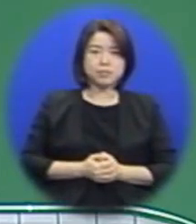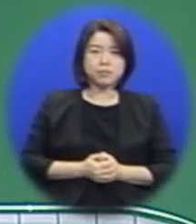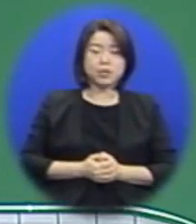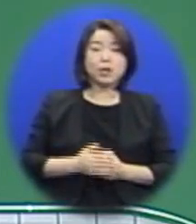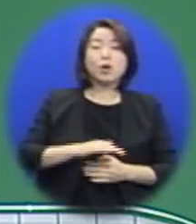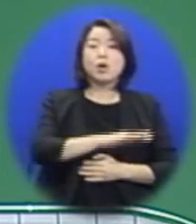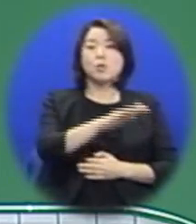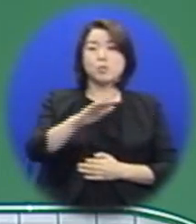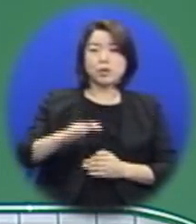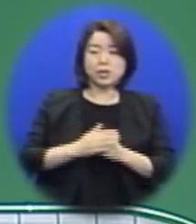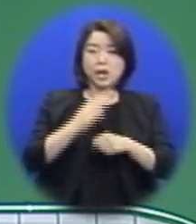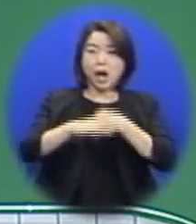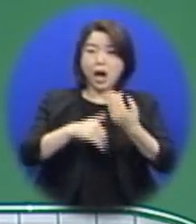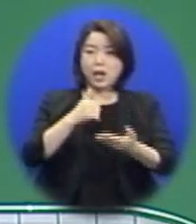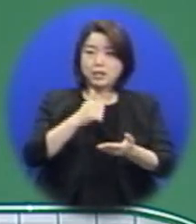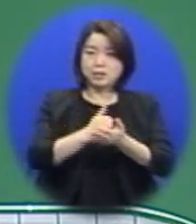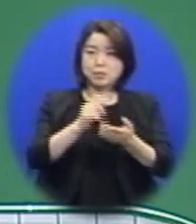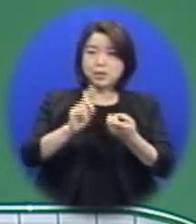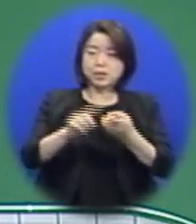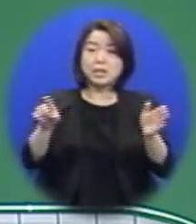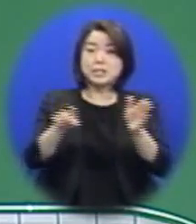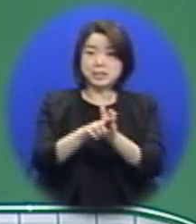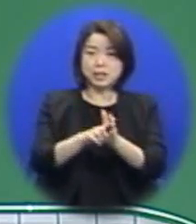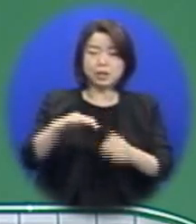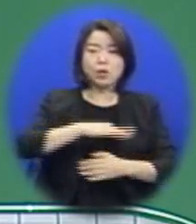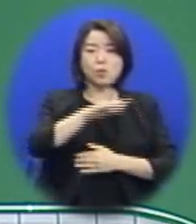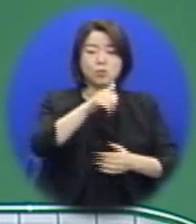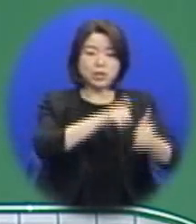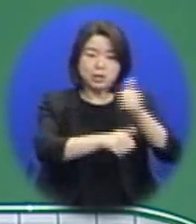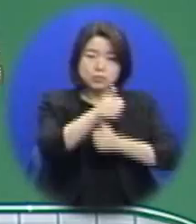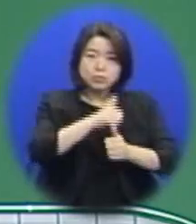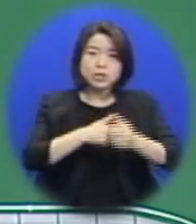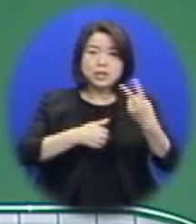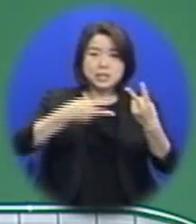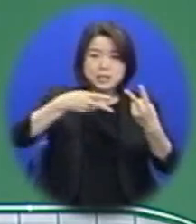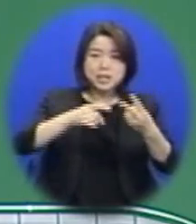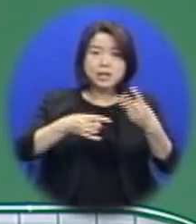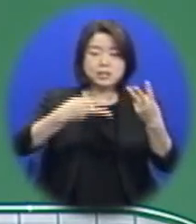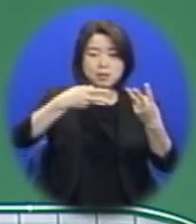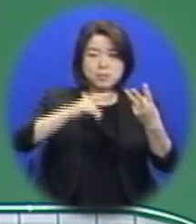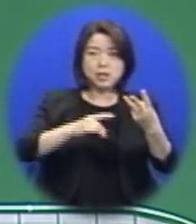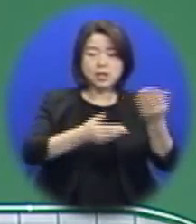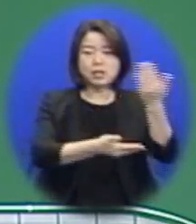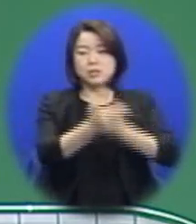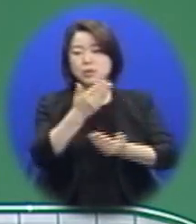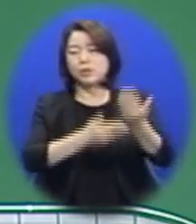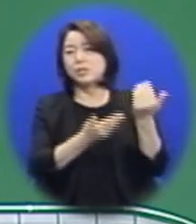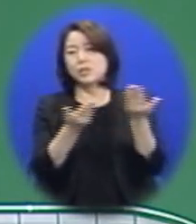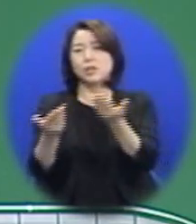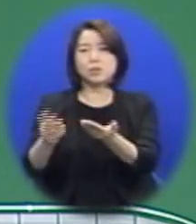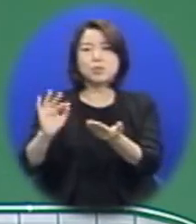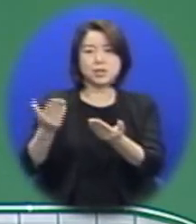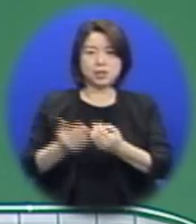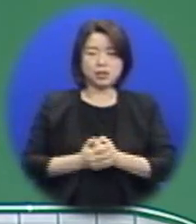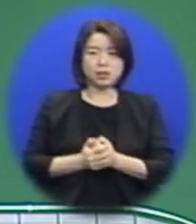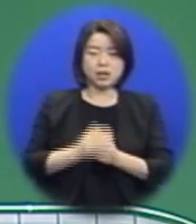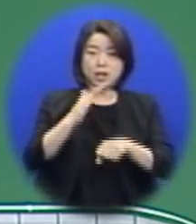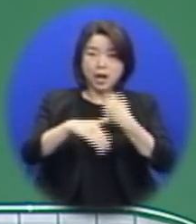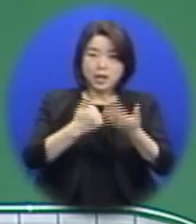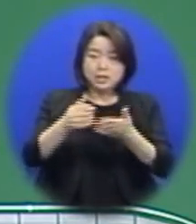그래서 하나님에 대한 신앙이 우리 후손들 2세, 3세에게 전해지게 하자. 하나님에 대한